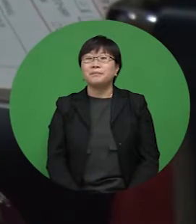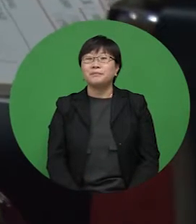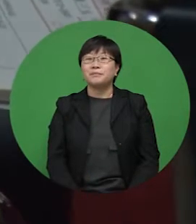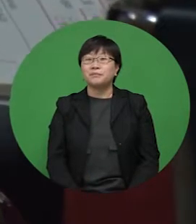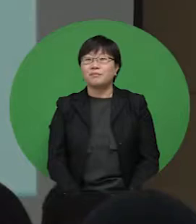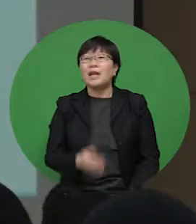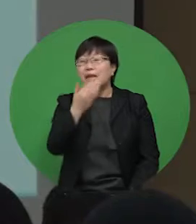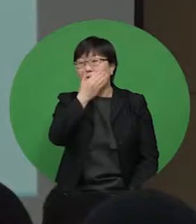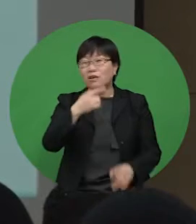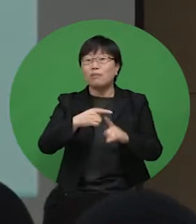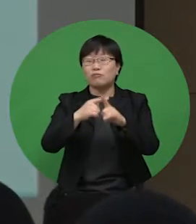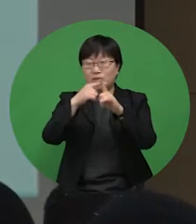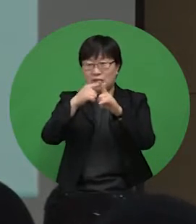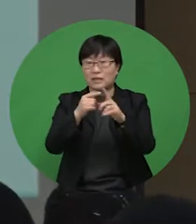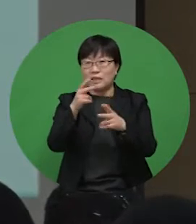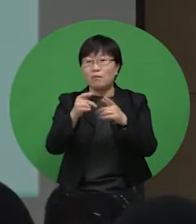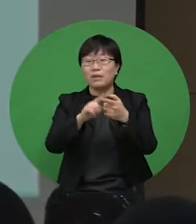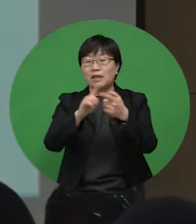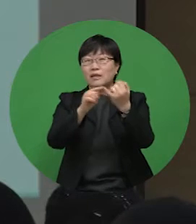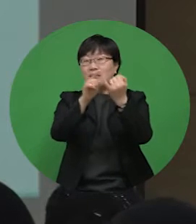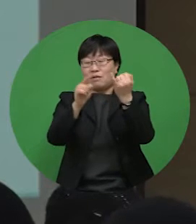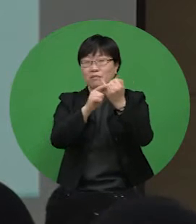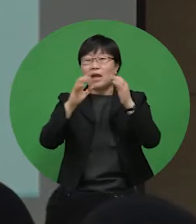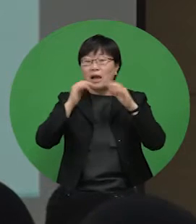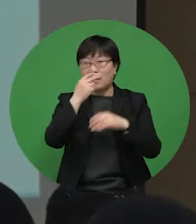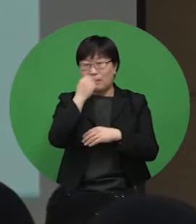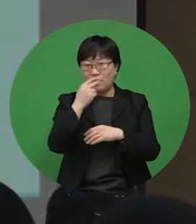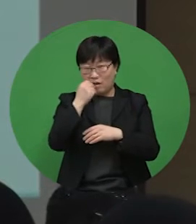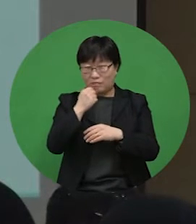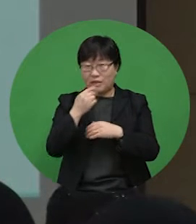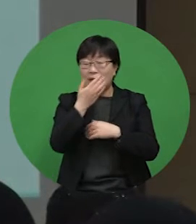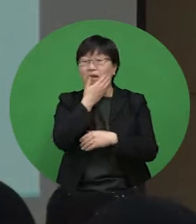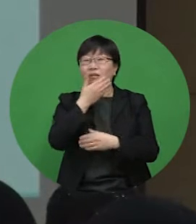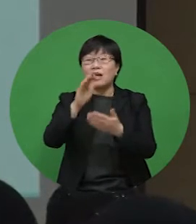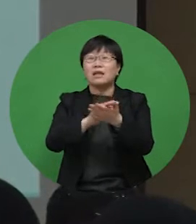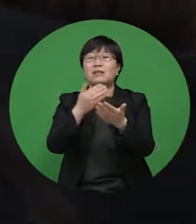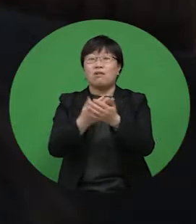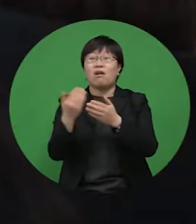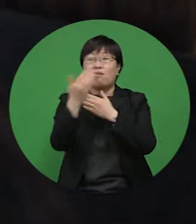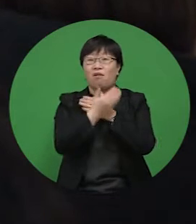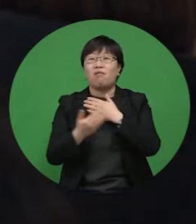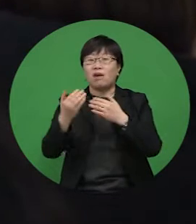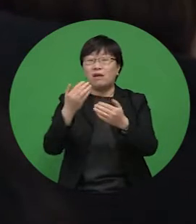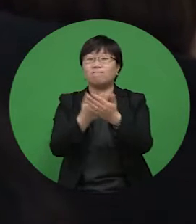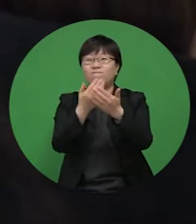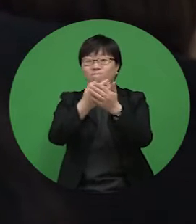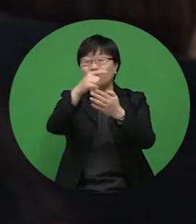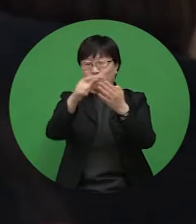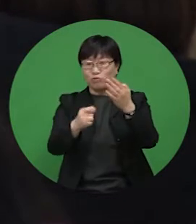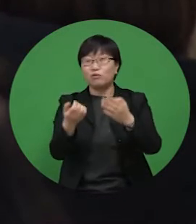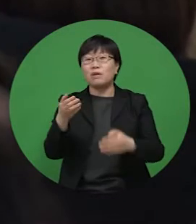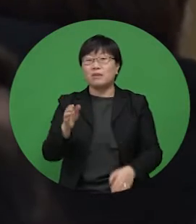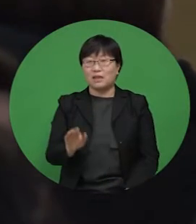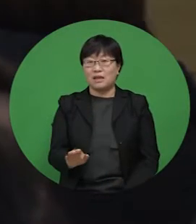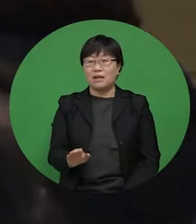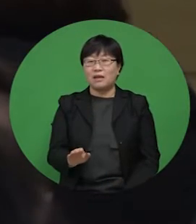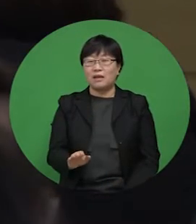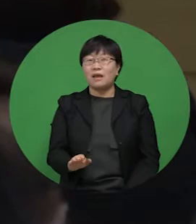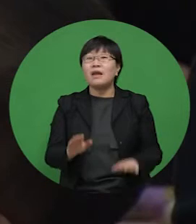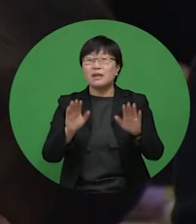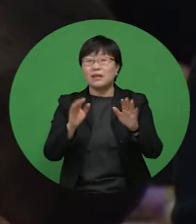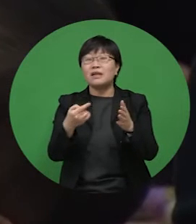찾았습니다. 영양플러스 사업은 임산부나 영유아의 영양 개선과 건강 증진을 도모하는